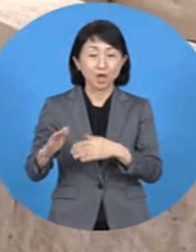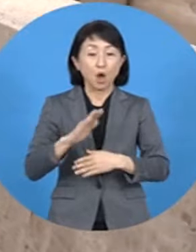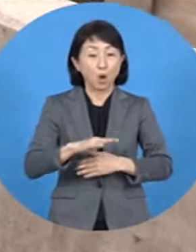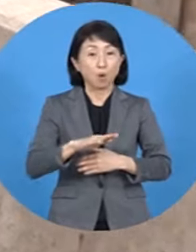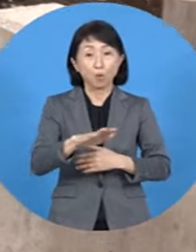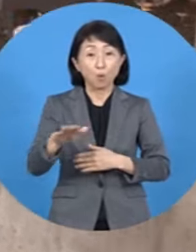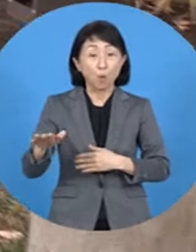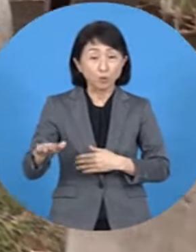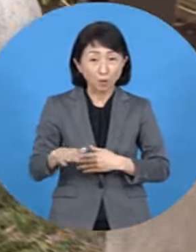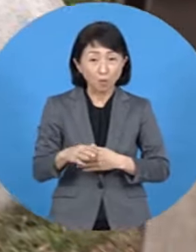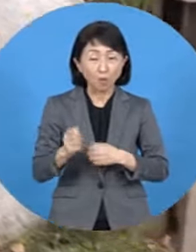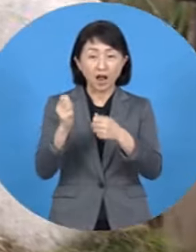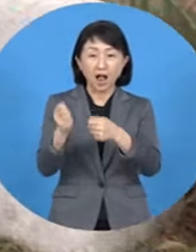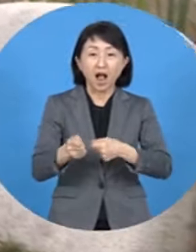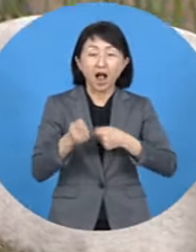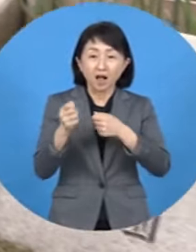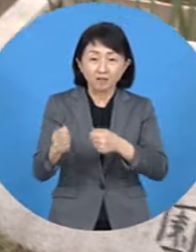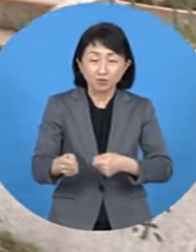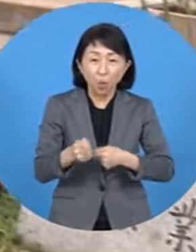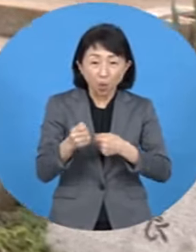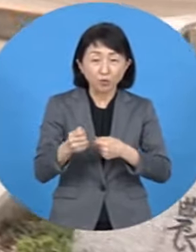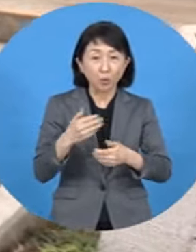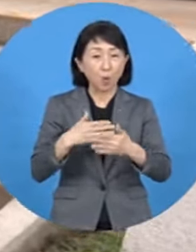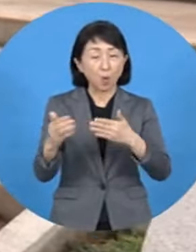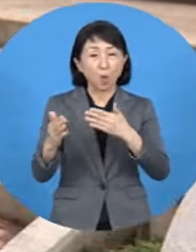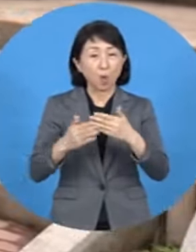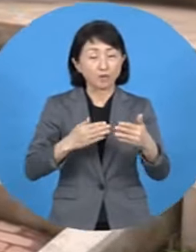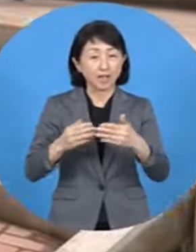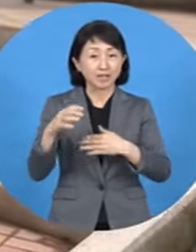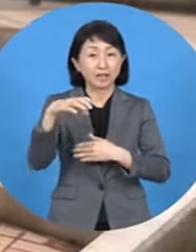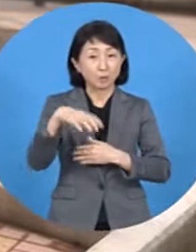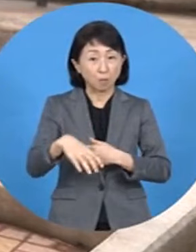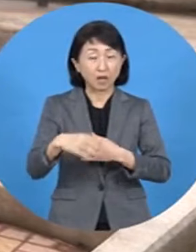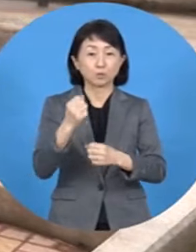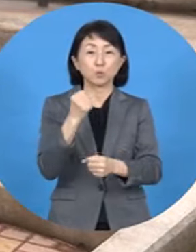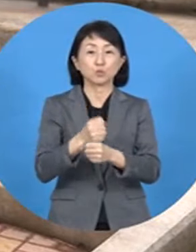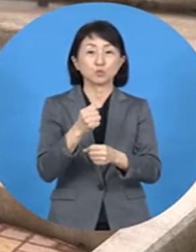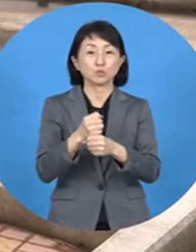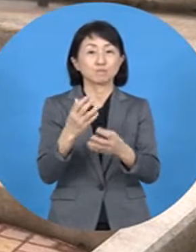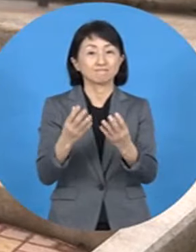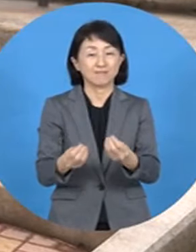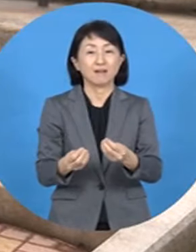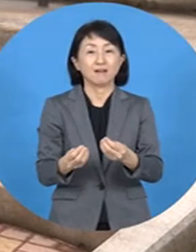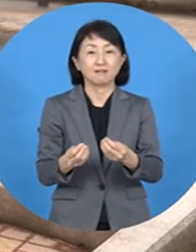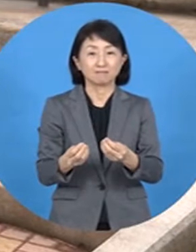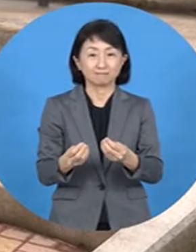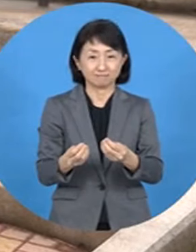また子どもたちが農業体験を行う農業園も誕生しました。